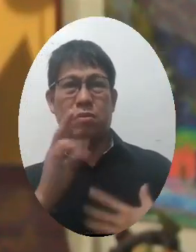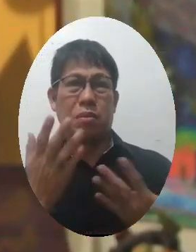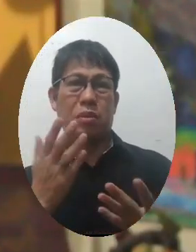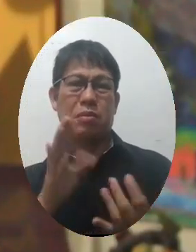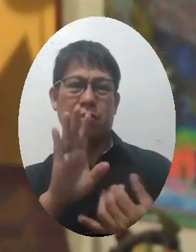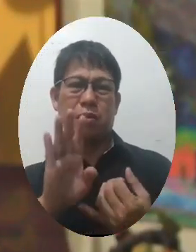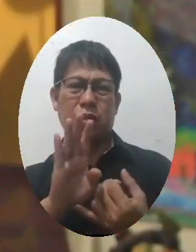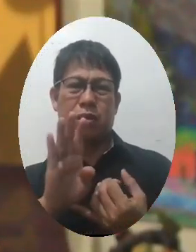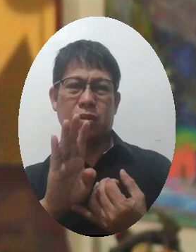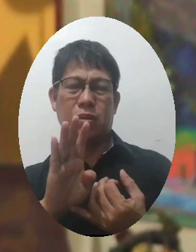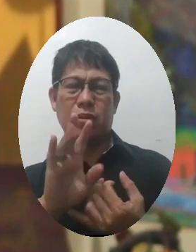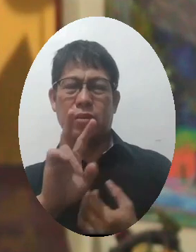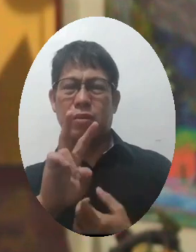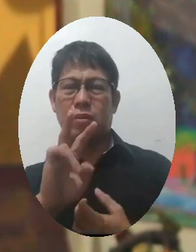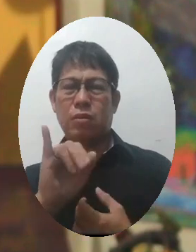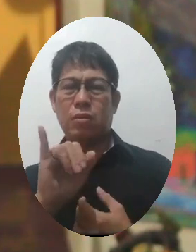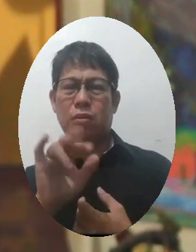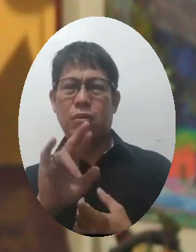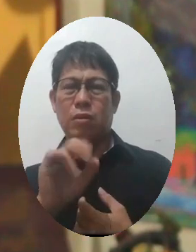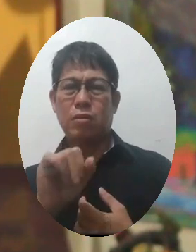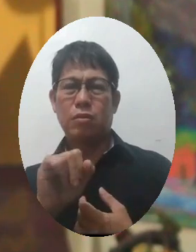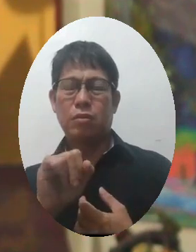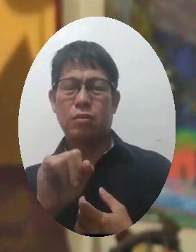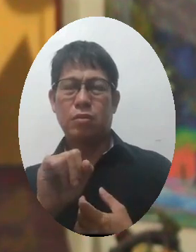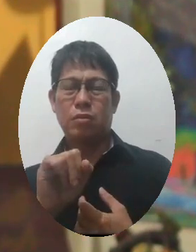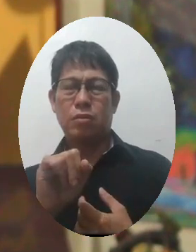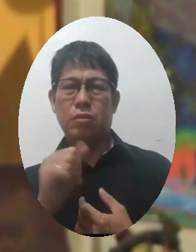mga bakterya at virus tulad ng